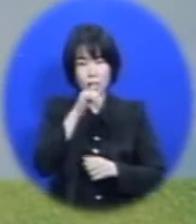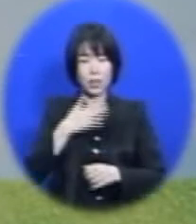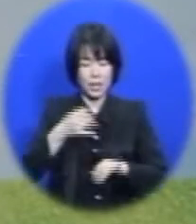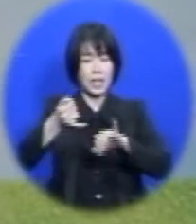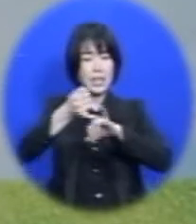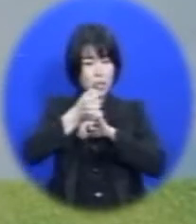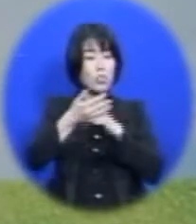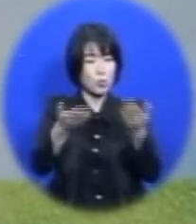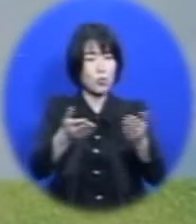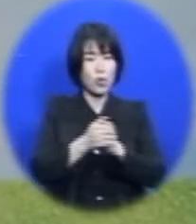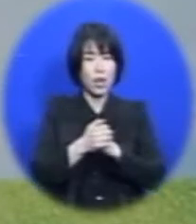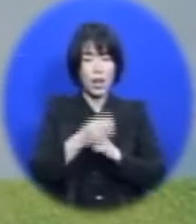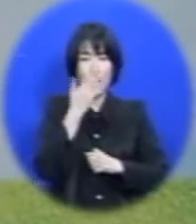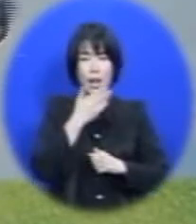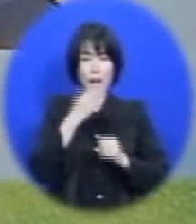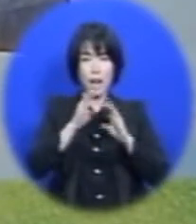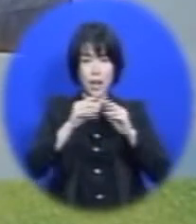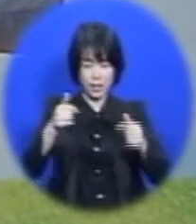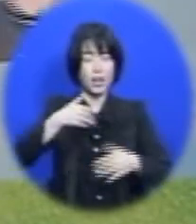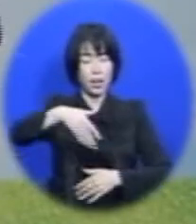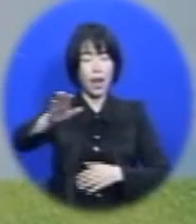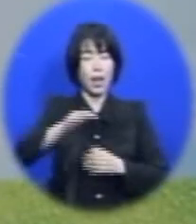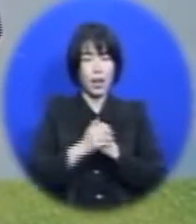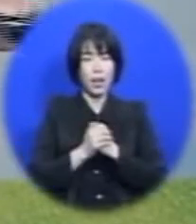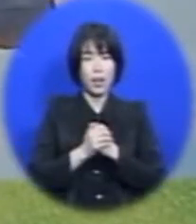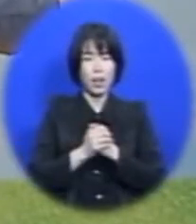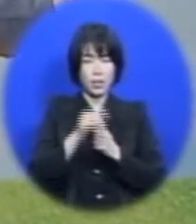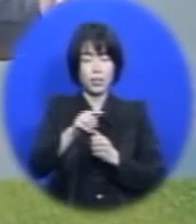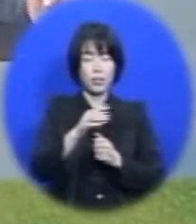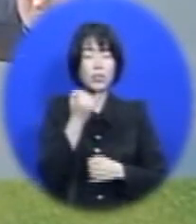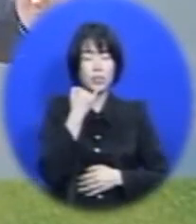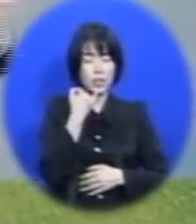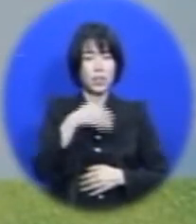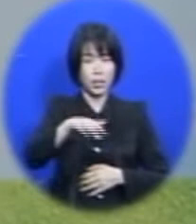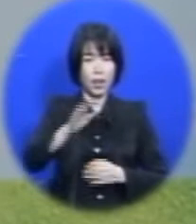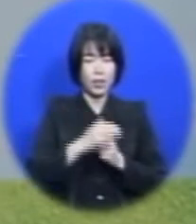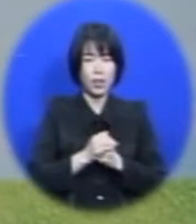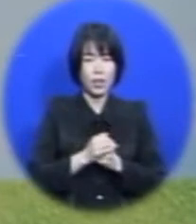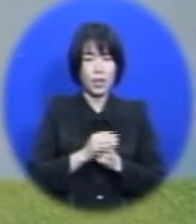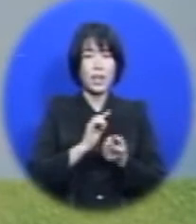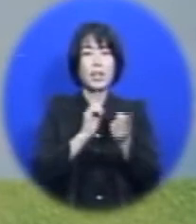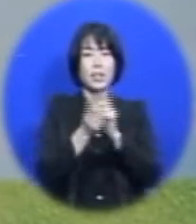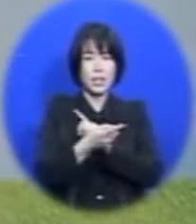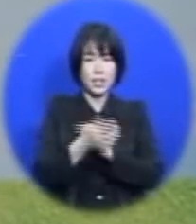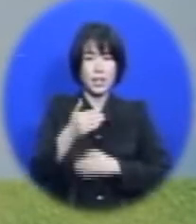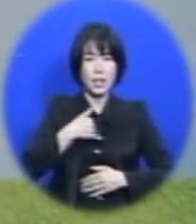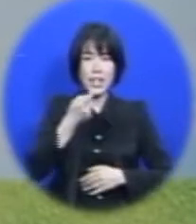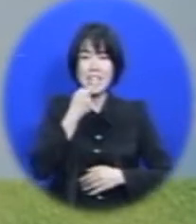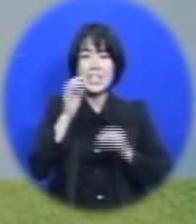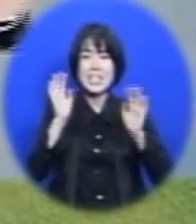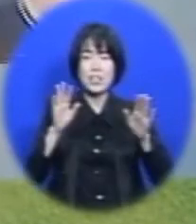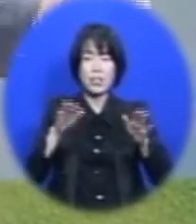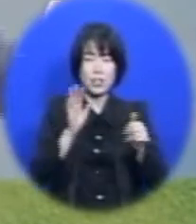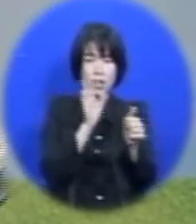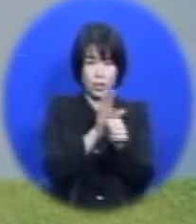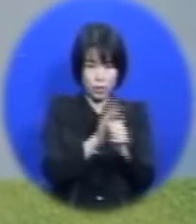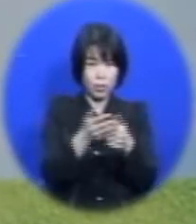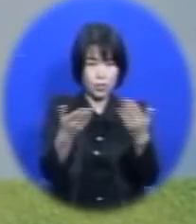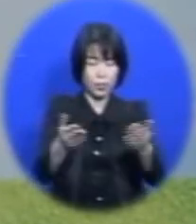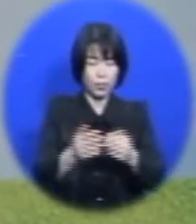지키기는 하겠다. 그래, 가나안 땅에 들어가라. 내가 들어가게 해주겠다. 그 대신에 천사들을 보내서 그